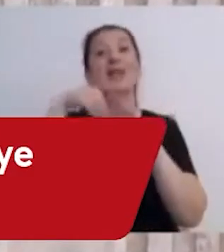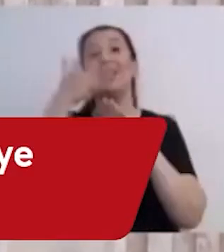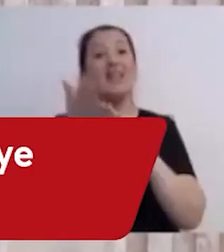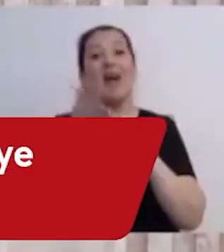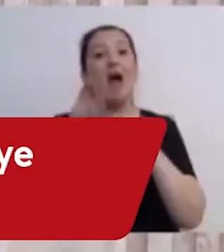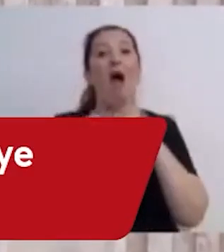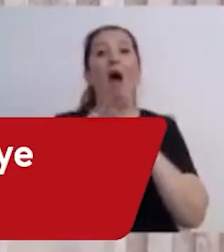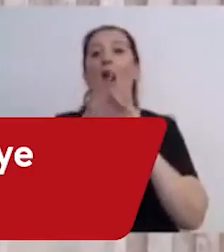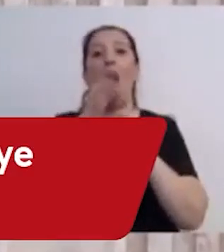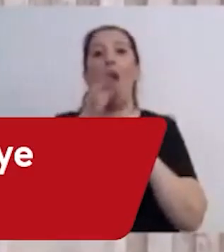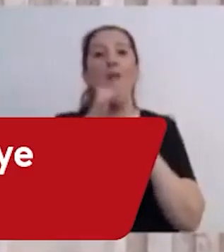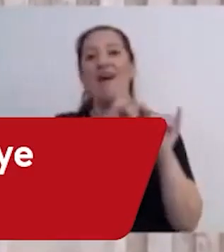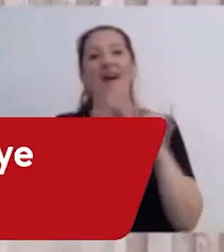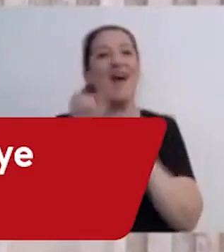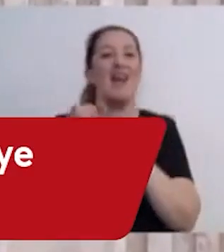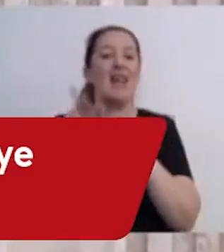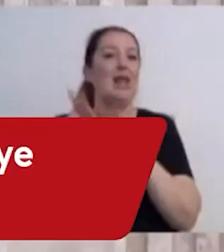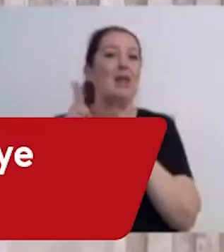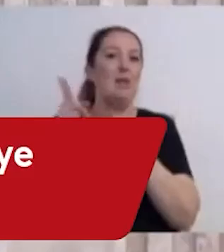Şimdi